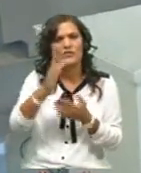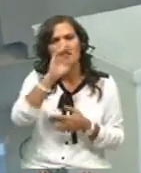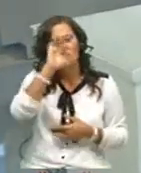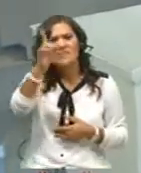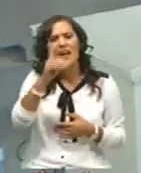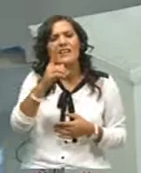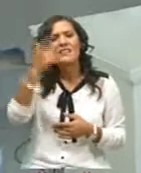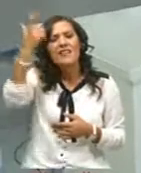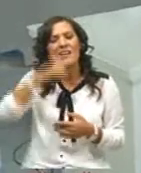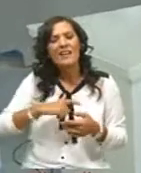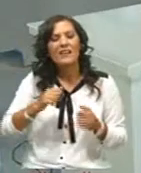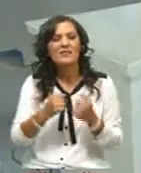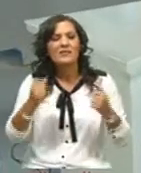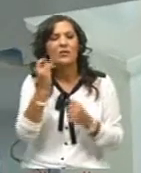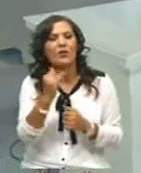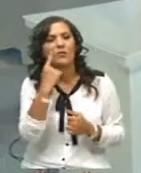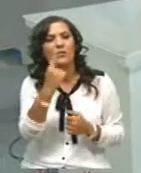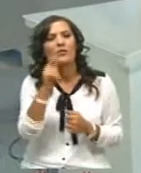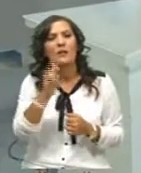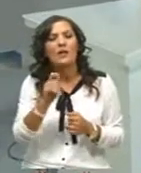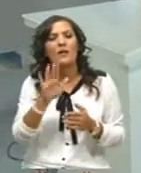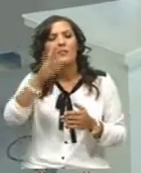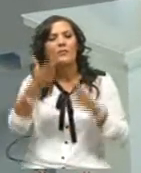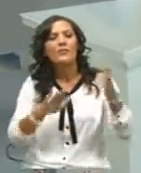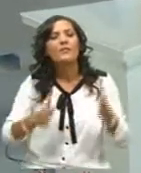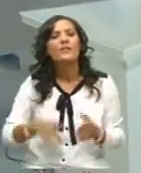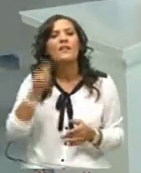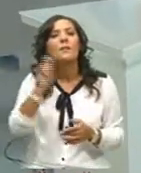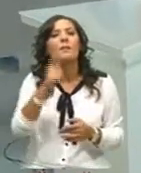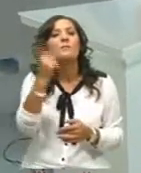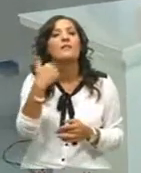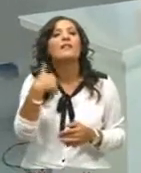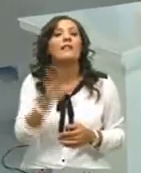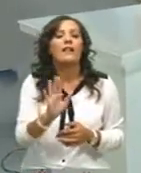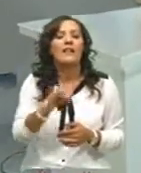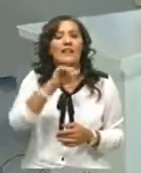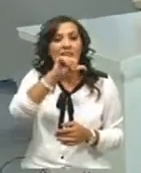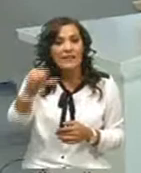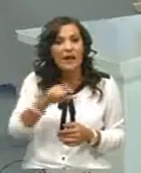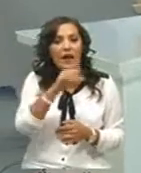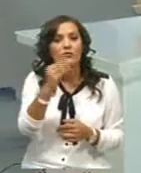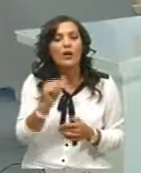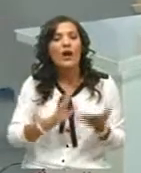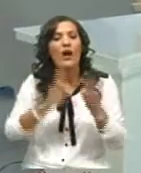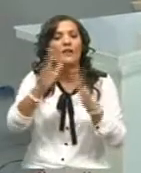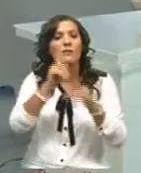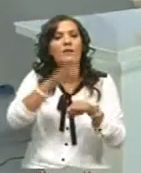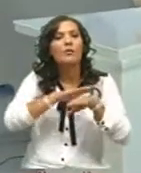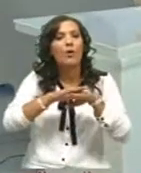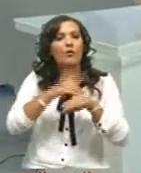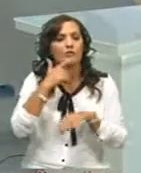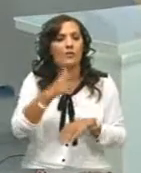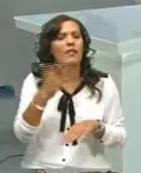sadece estetik kusur yapar yamuk yumuk bir kitle değildir yağ kitlesi aktif bir dokudur ne